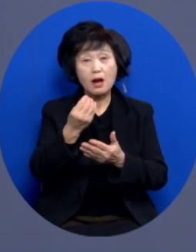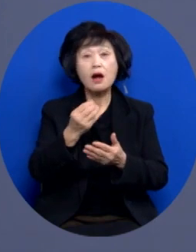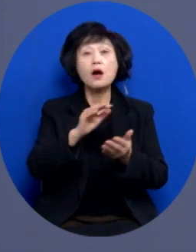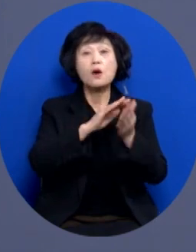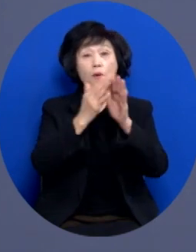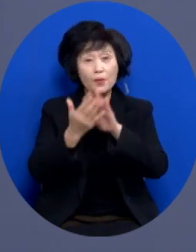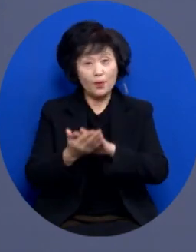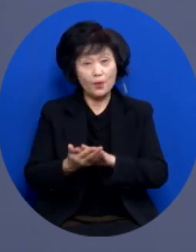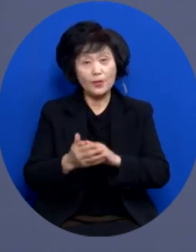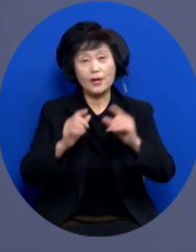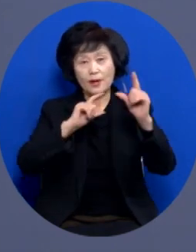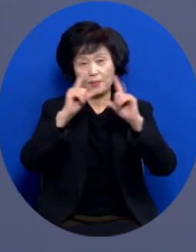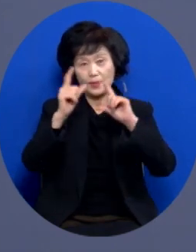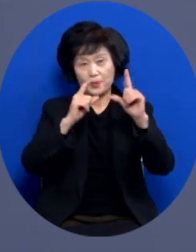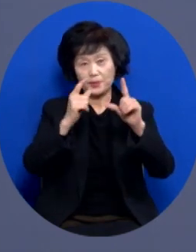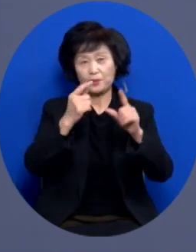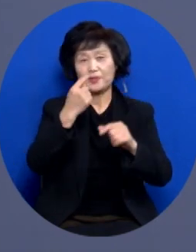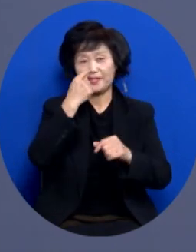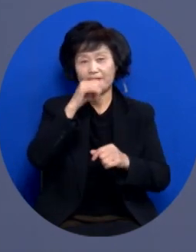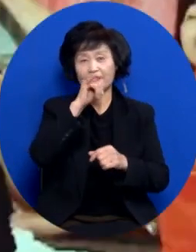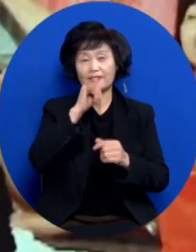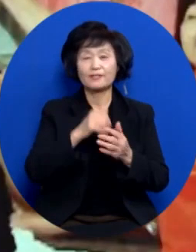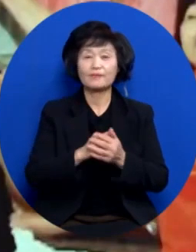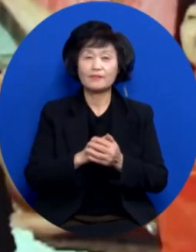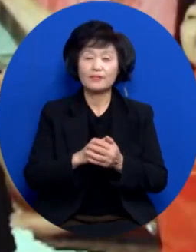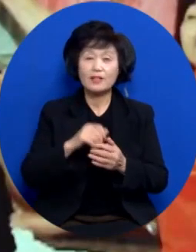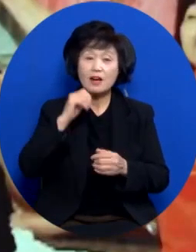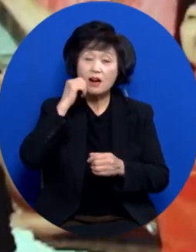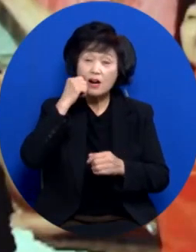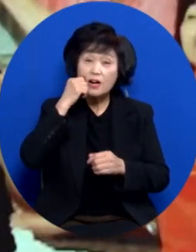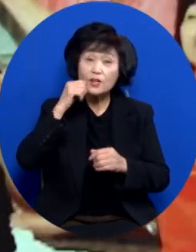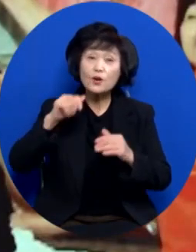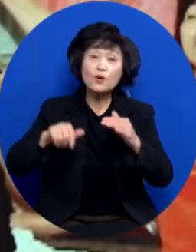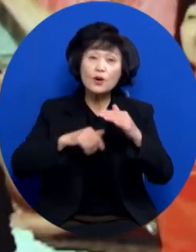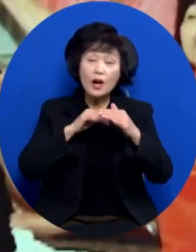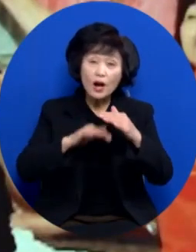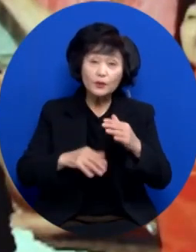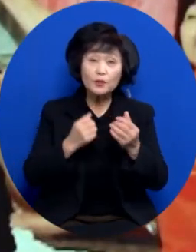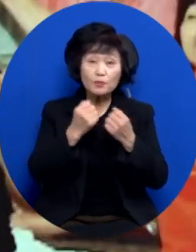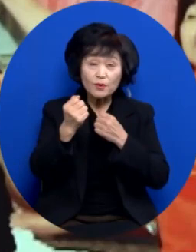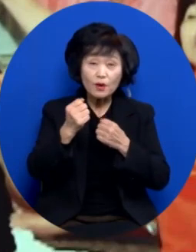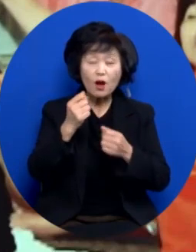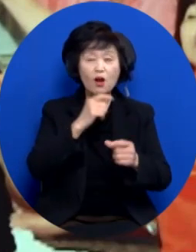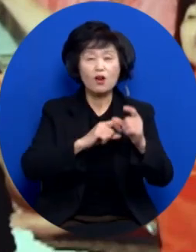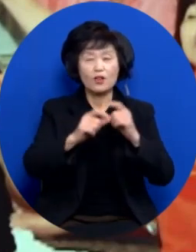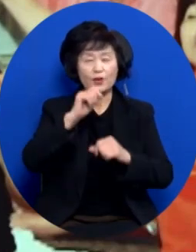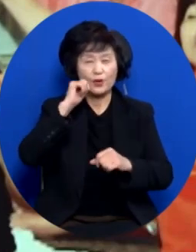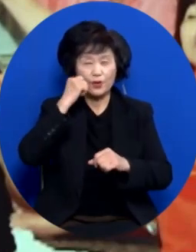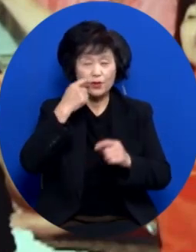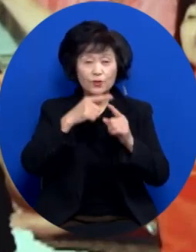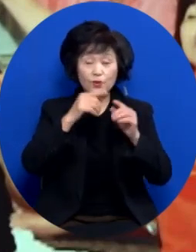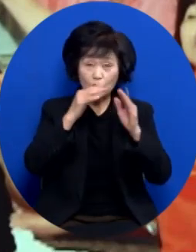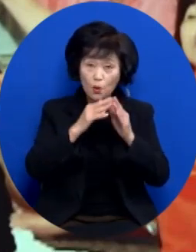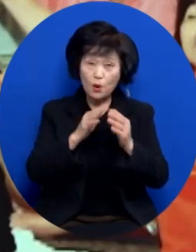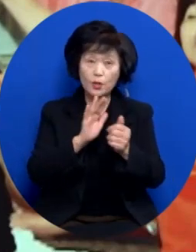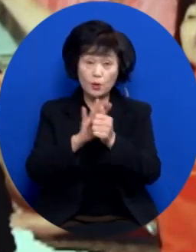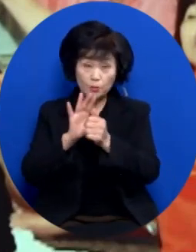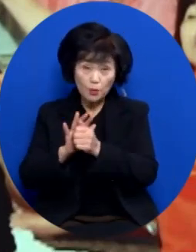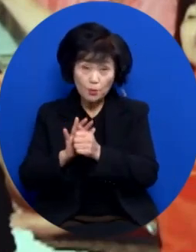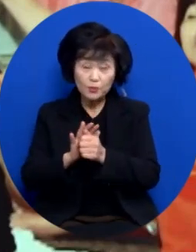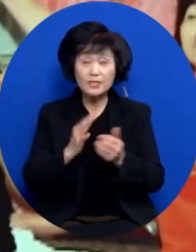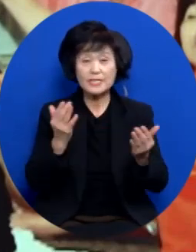모습이 일어났습니다. 네, 어려운 가운데서도 지금 더 어려운 교회들을 도우면서 20년 넘게 사역을